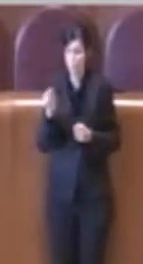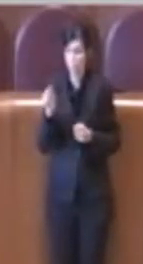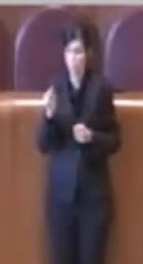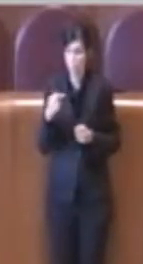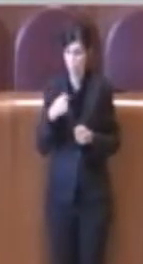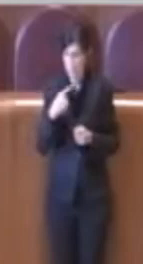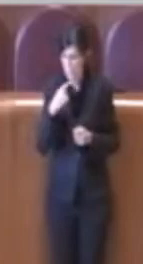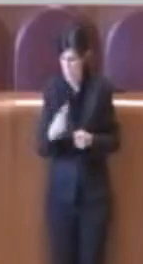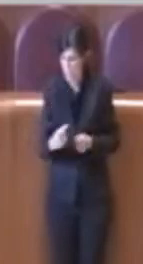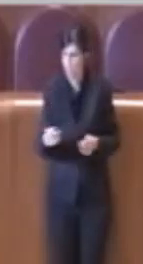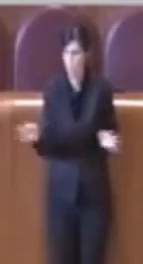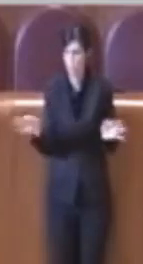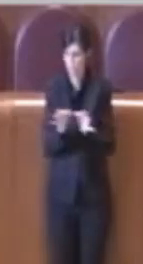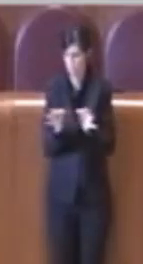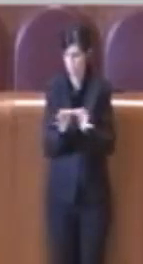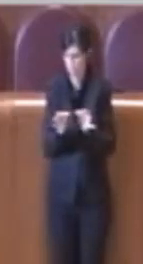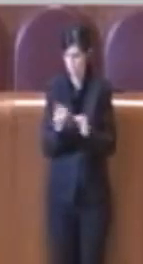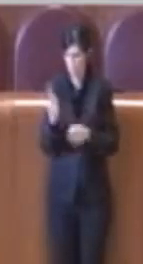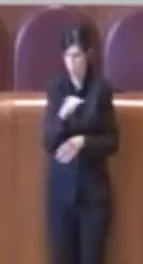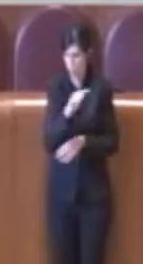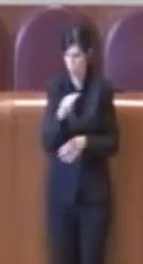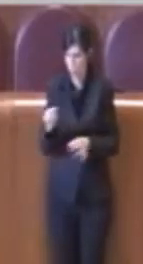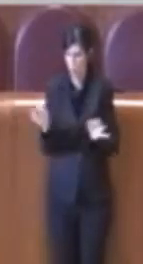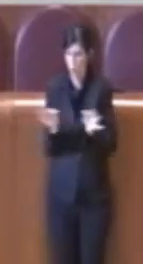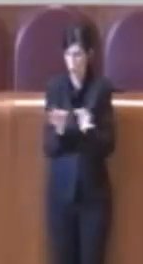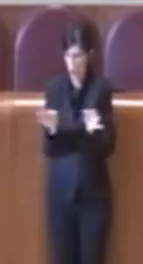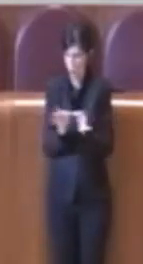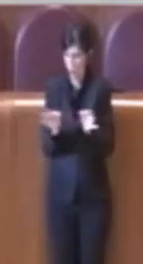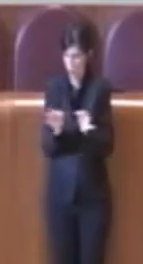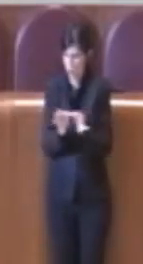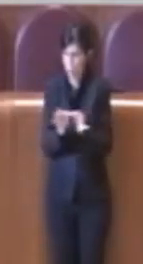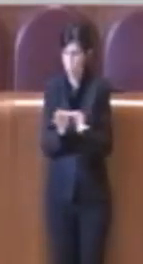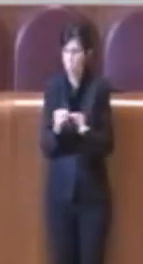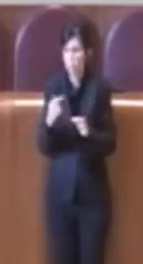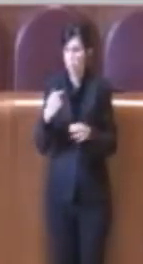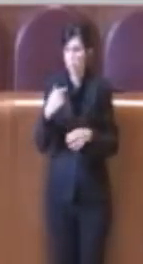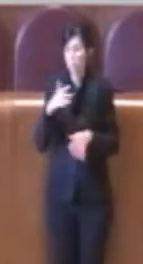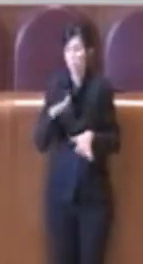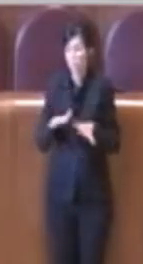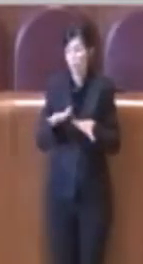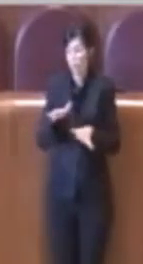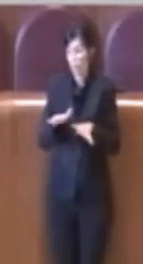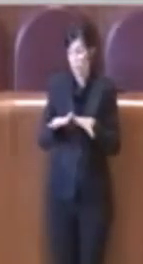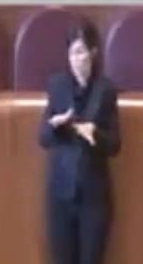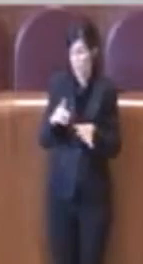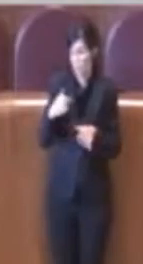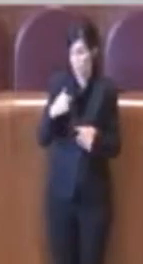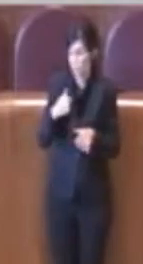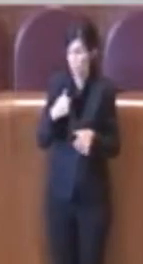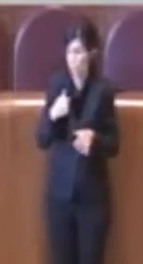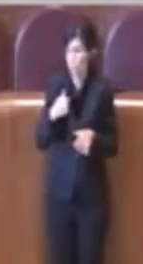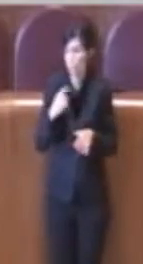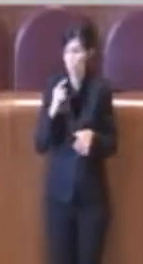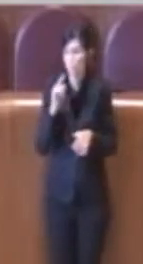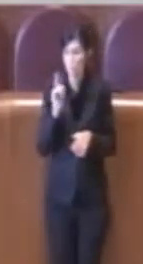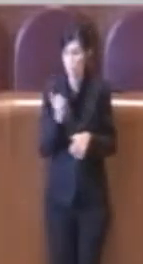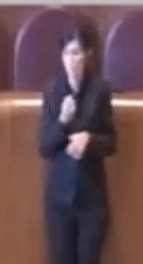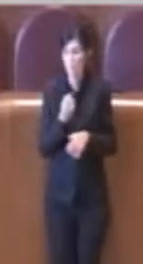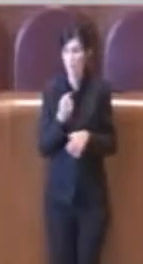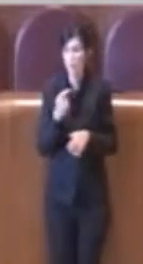favorevole per questa mozione, pur tuttavia forse sarebbe stato il caso, proprio per l'importanza che essa ha,